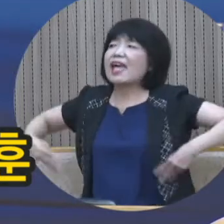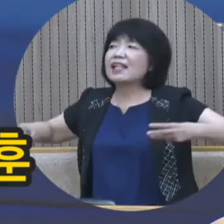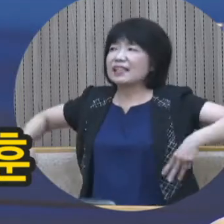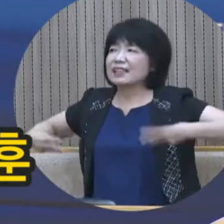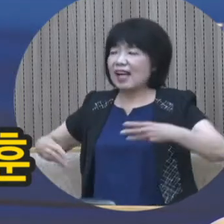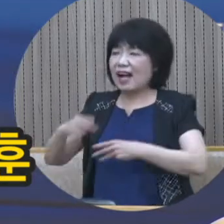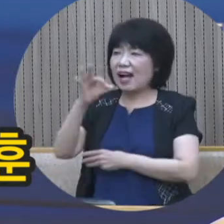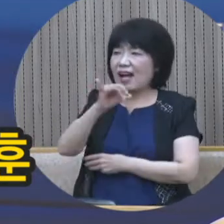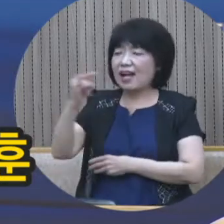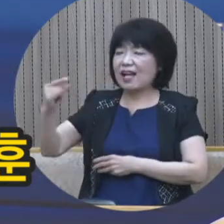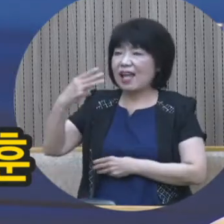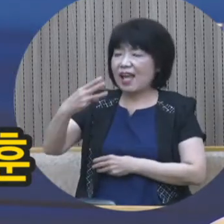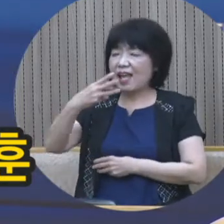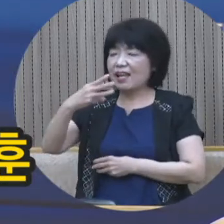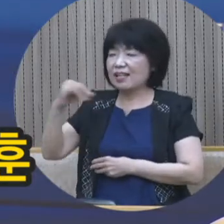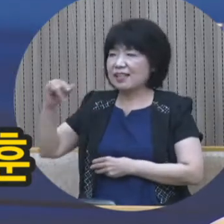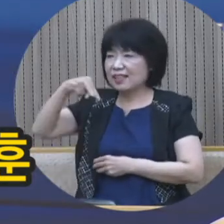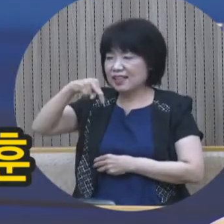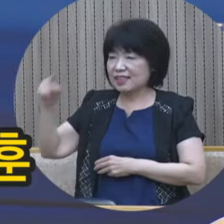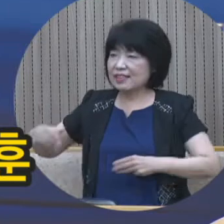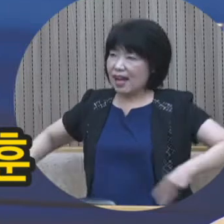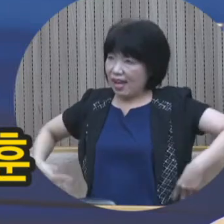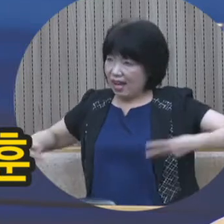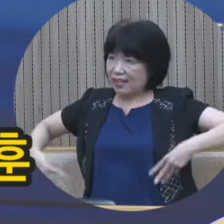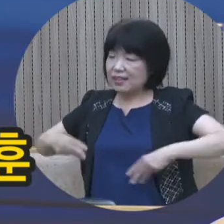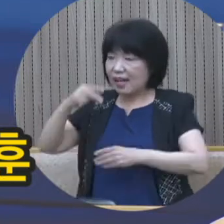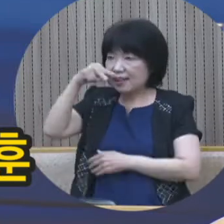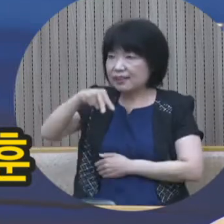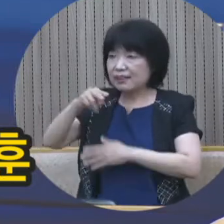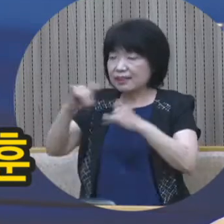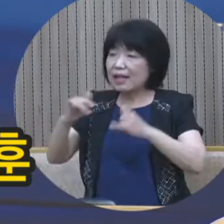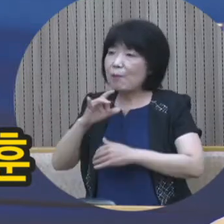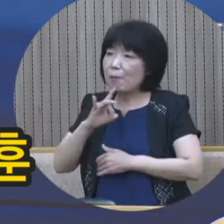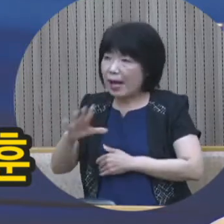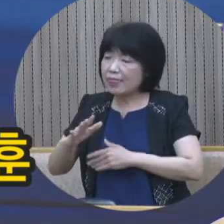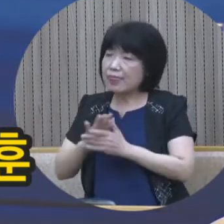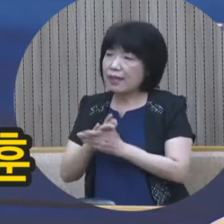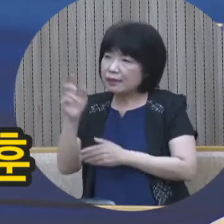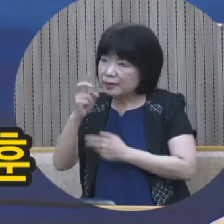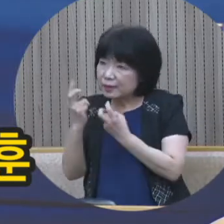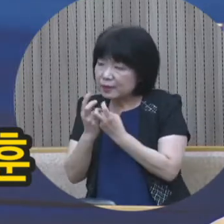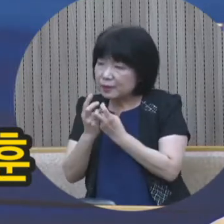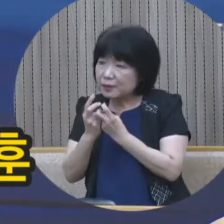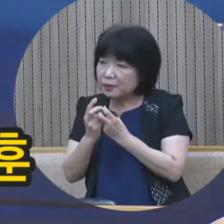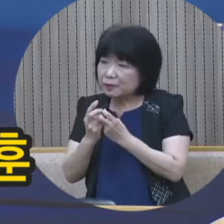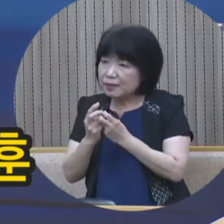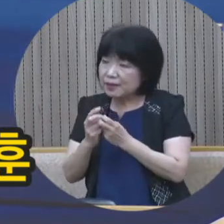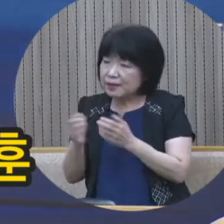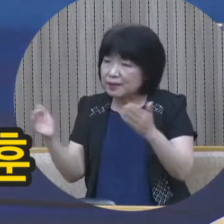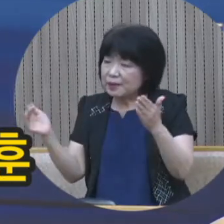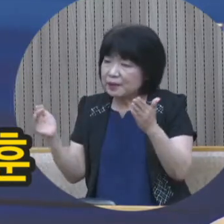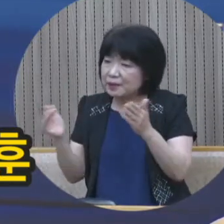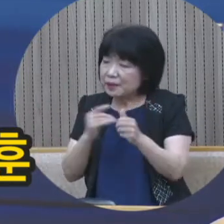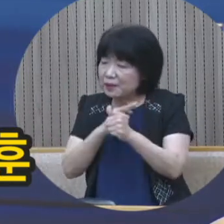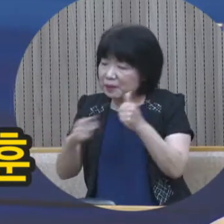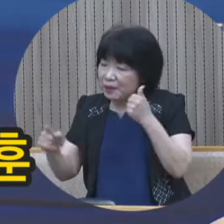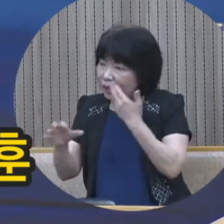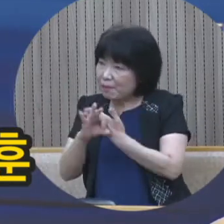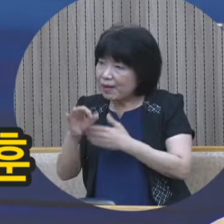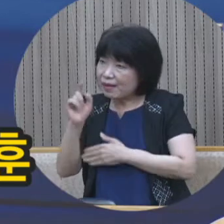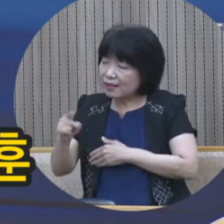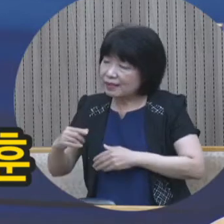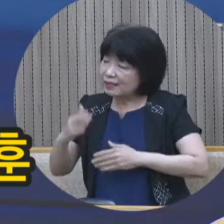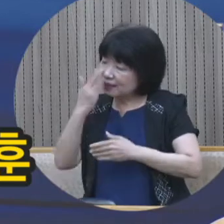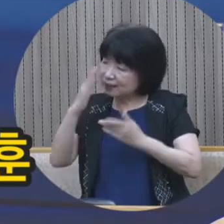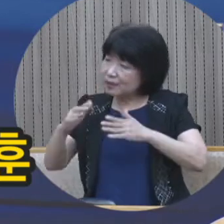선지자예요. 그러니까 이 엘리사 선지자만 어떻게 정리를 해버리면